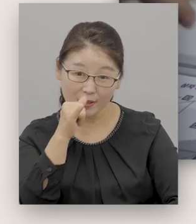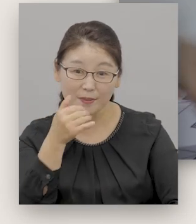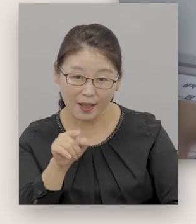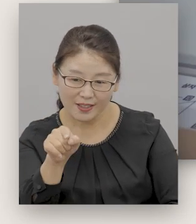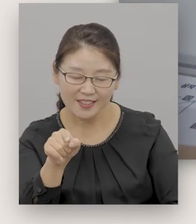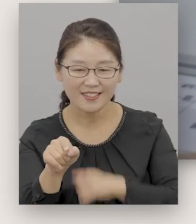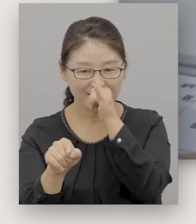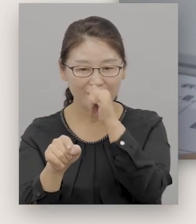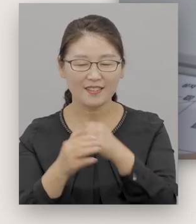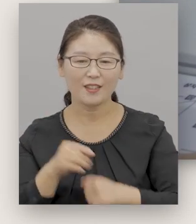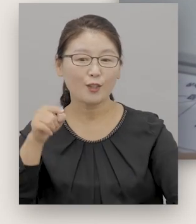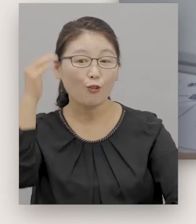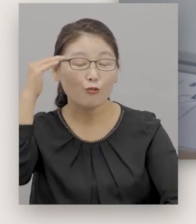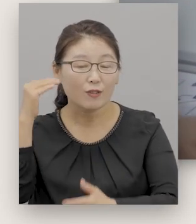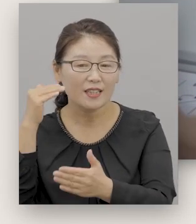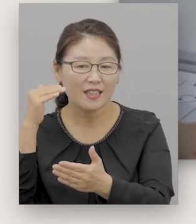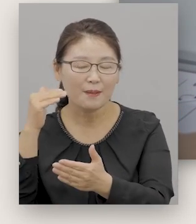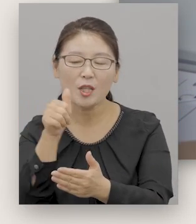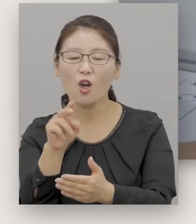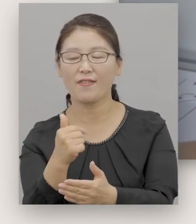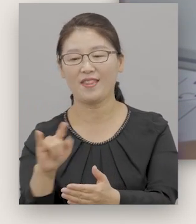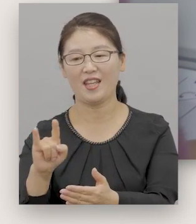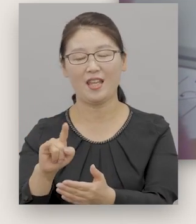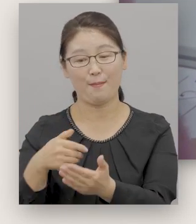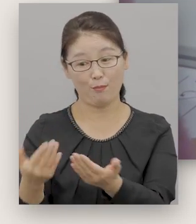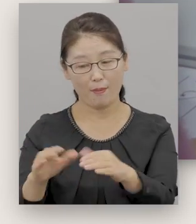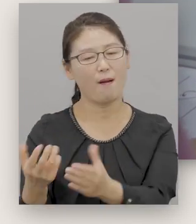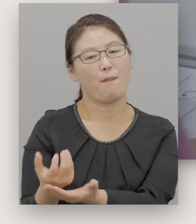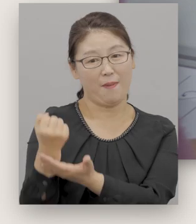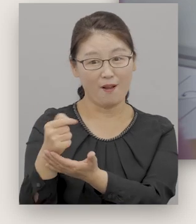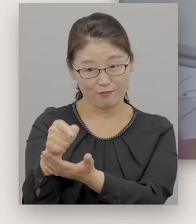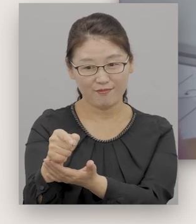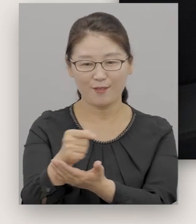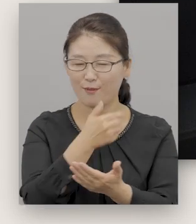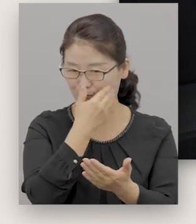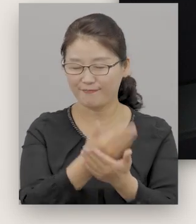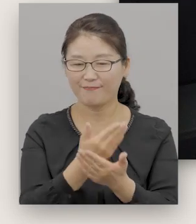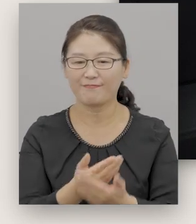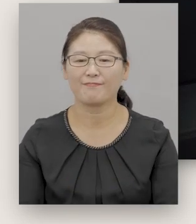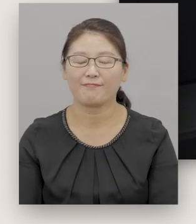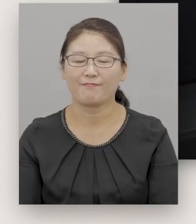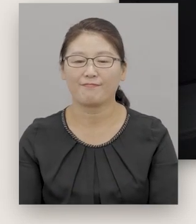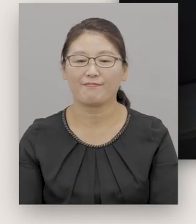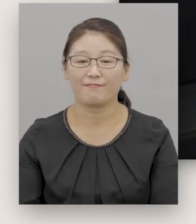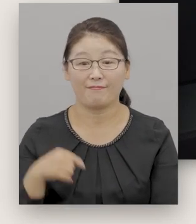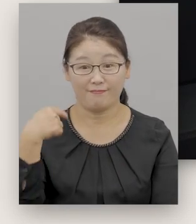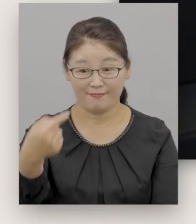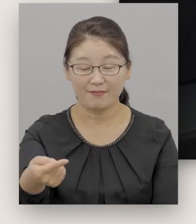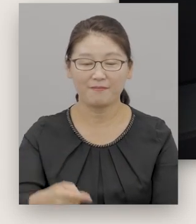부분 때문에 국립현대미술관의 소장품이 굉장히 유니크하고 가치 있는 작업이라고 할수 있고요. 또 이제 옆으로